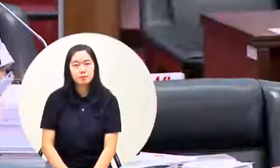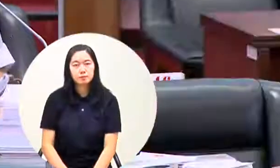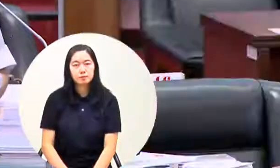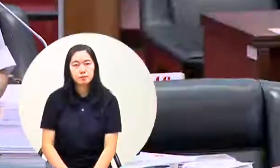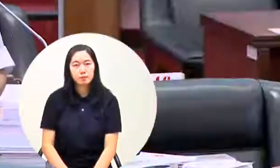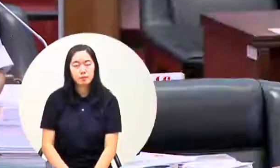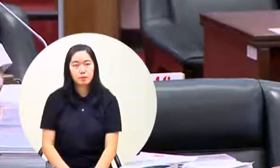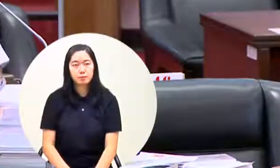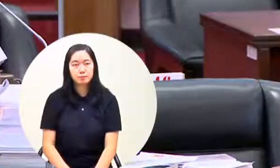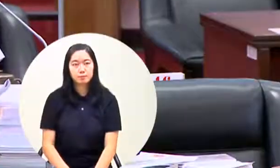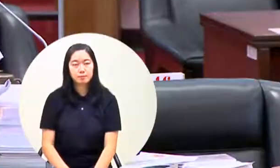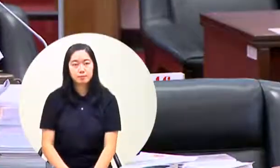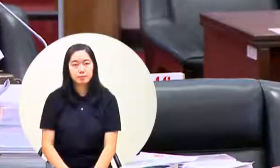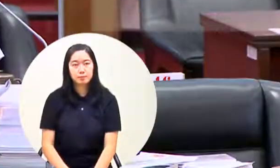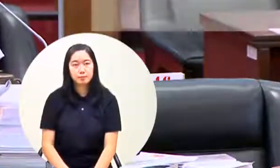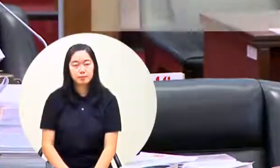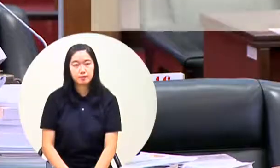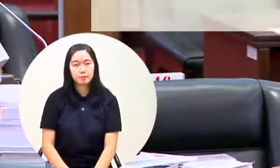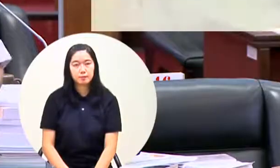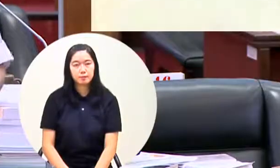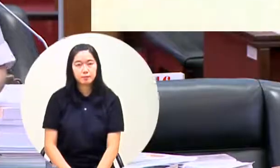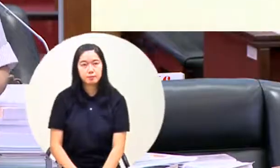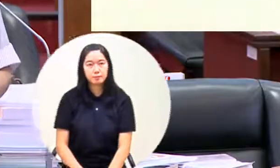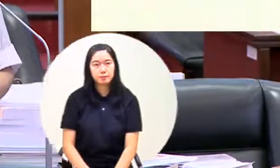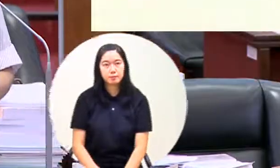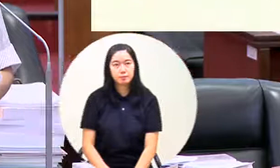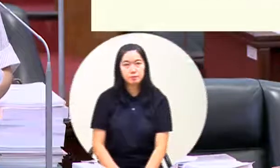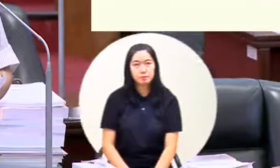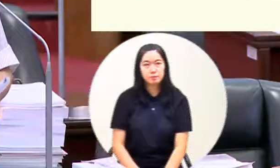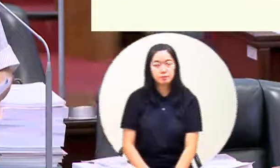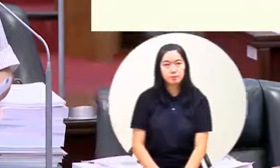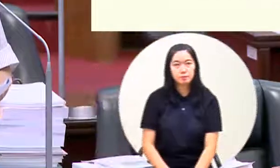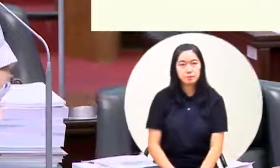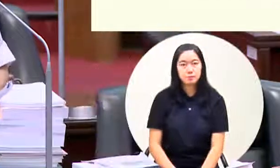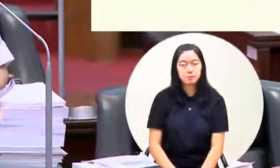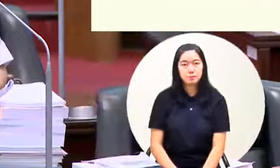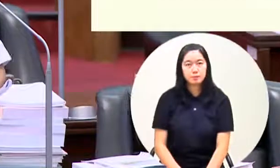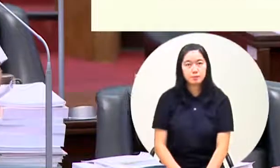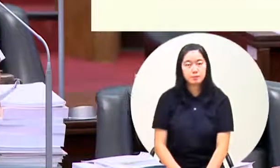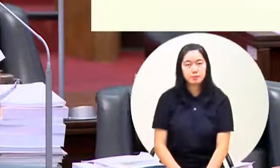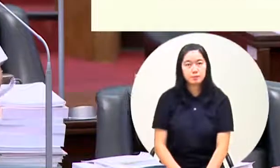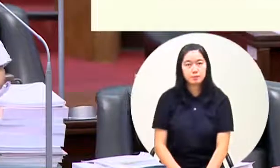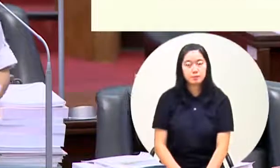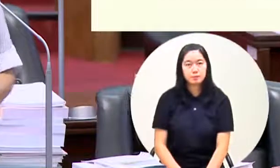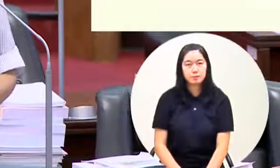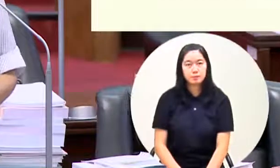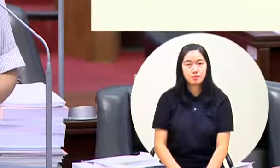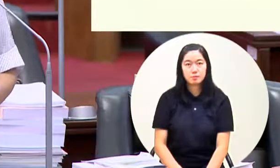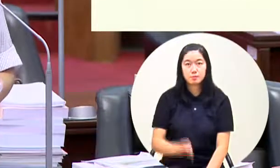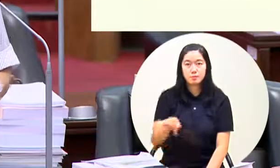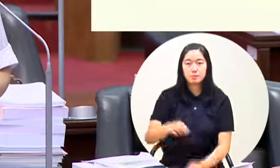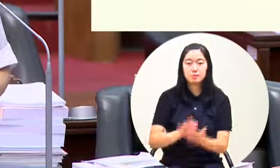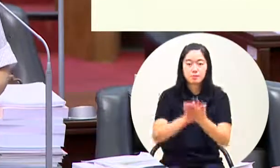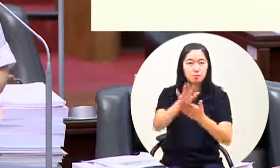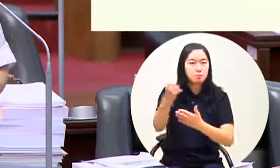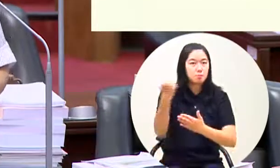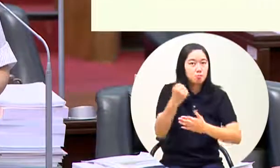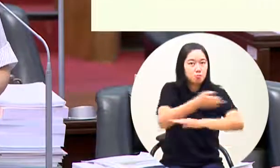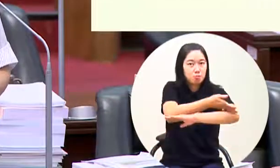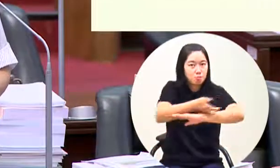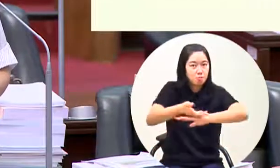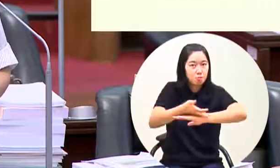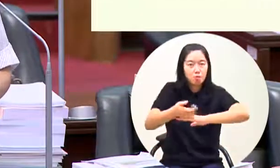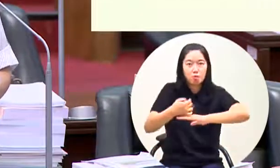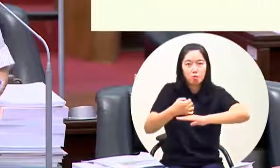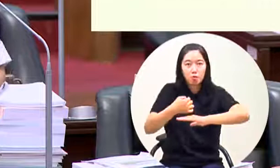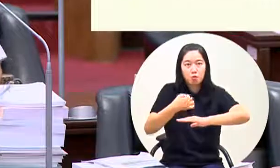长，那个等一下蔡局长哈，你稍微看一下了哈，为什么我们后进溪一直本溪这么